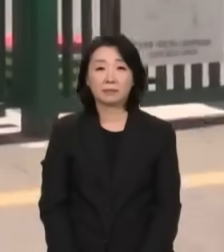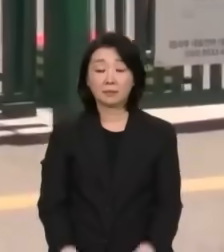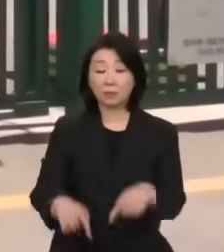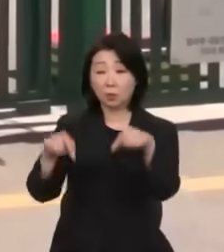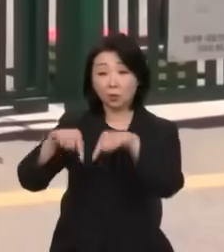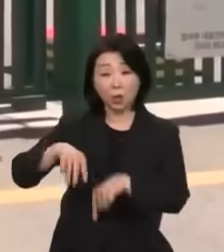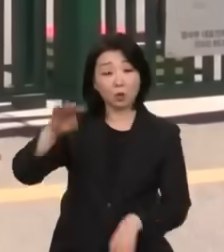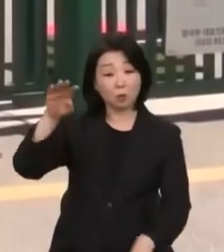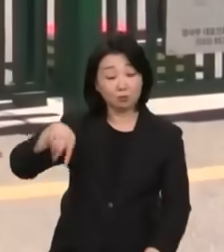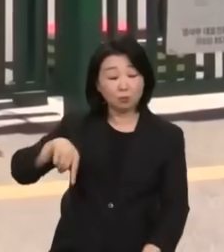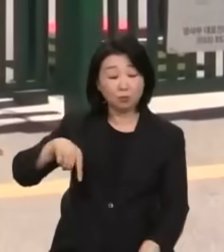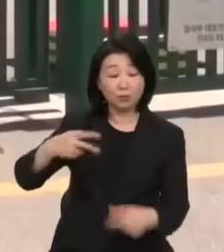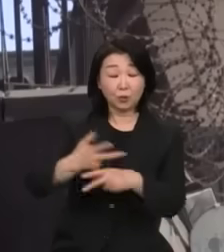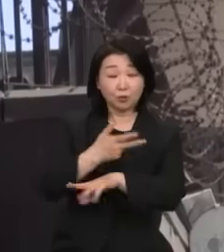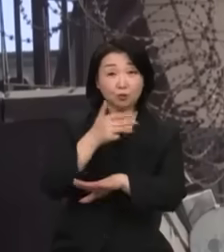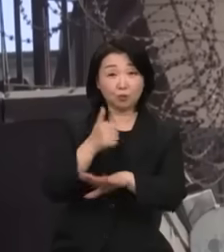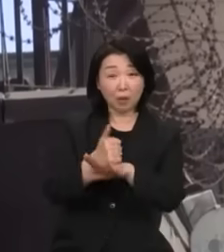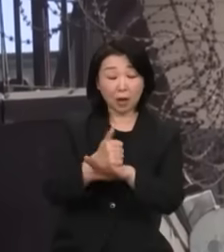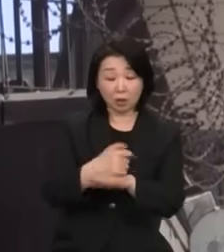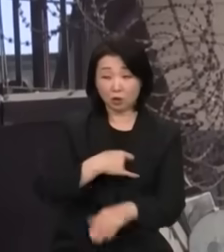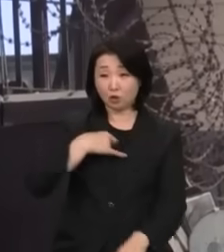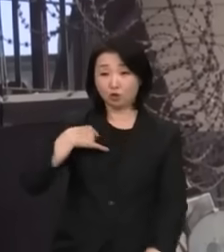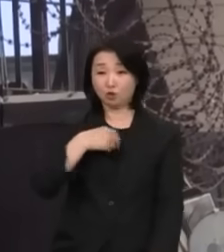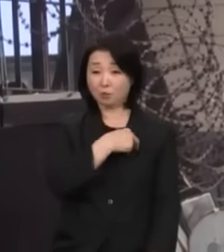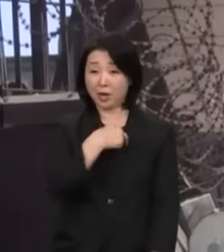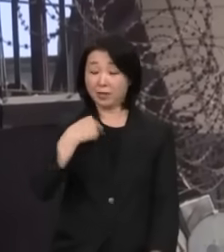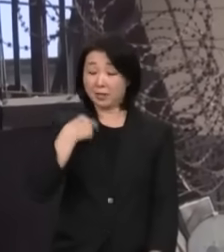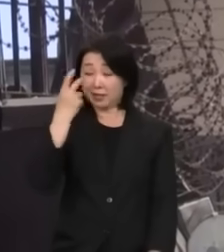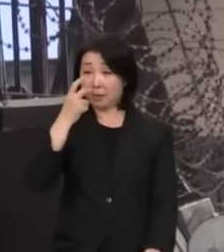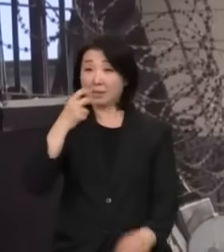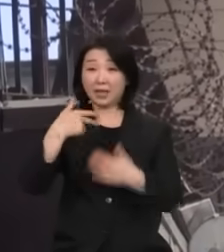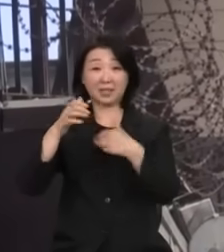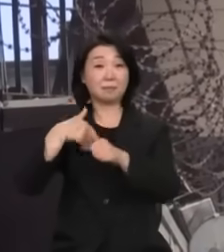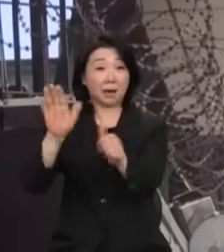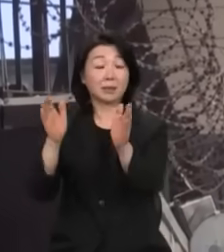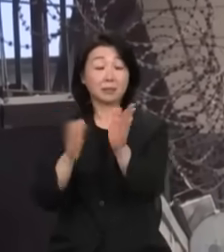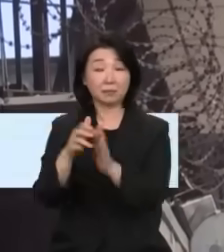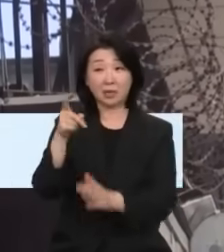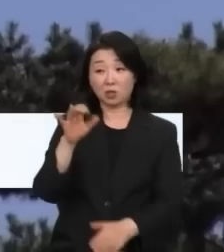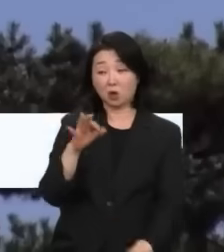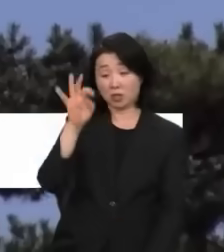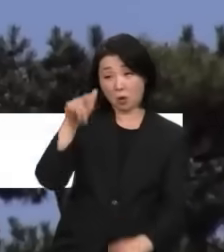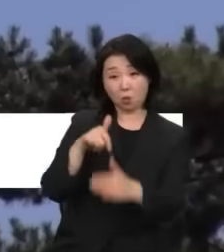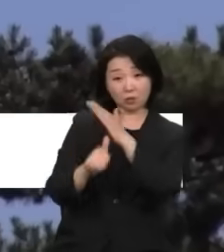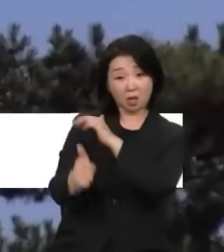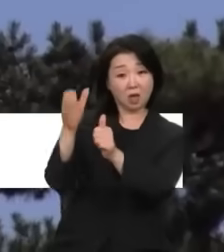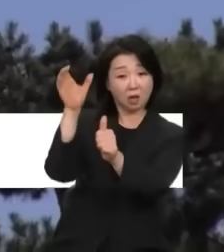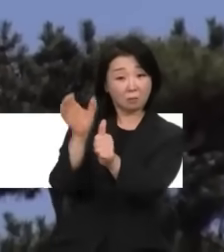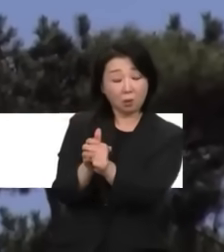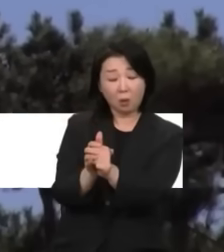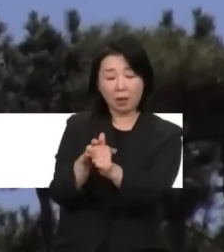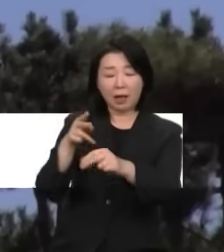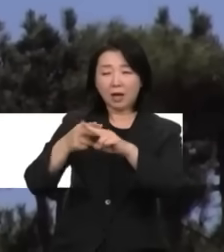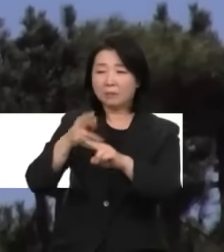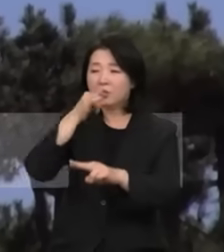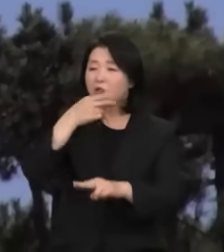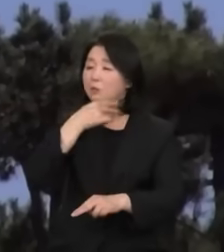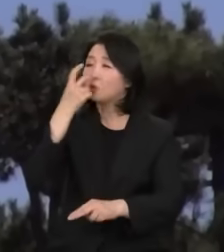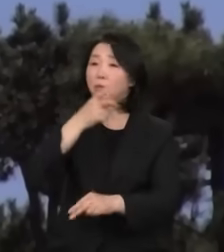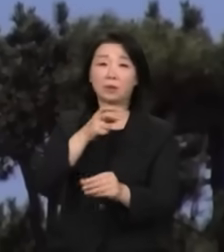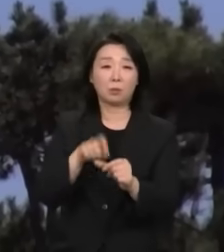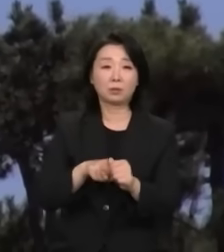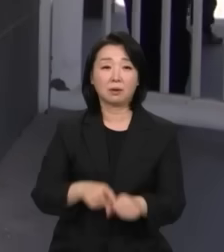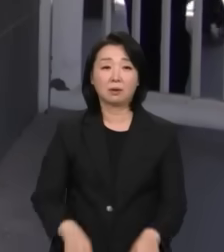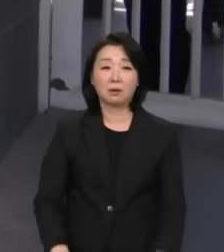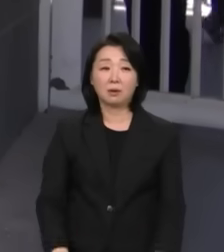외교부는 지난 주말 중국 베이징으로 감사팀을 보냈습니다. 정재호 대사의 갑질 행위 여부를 조사하기 위해서입니다.